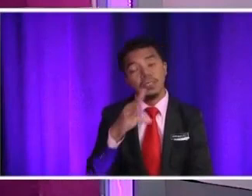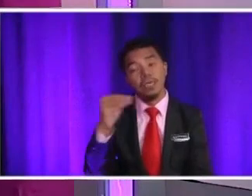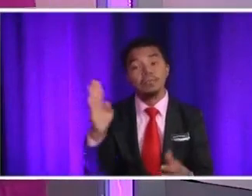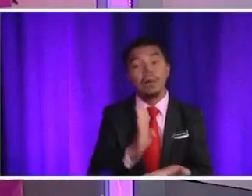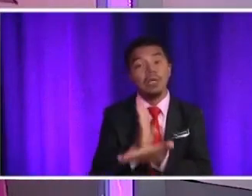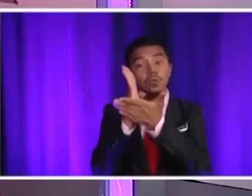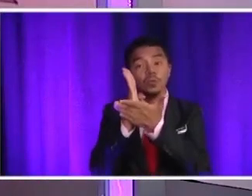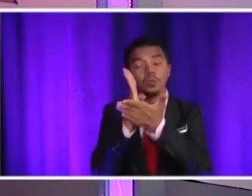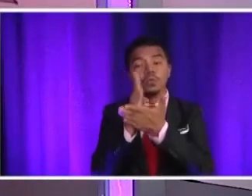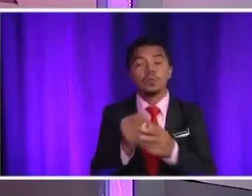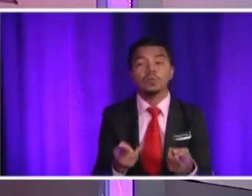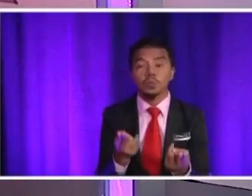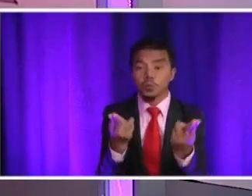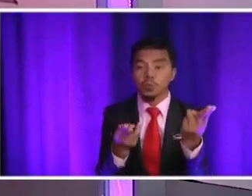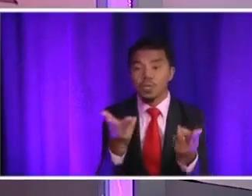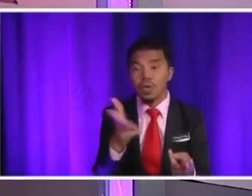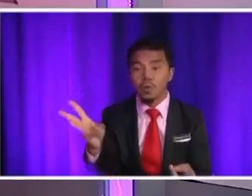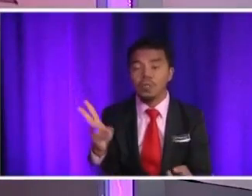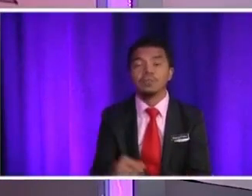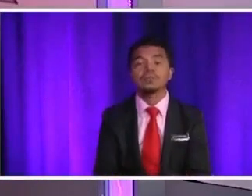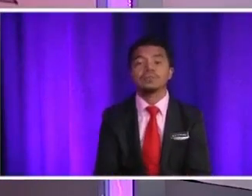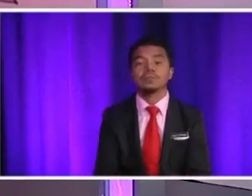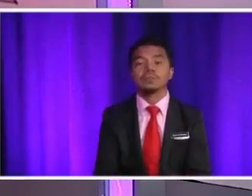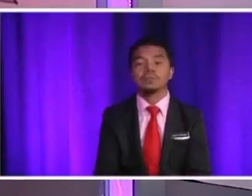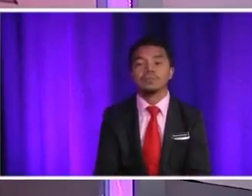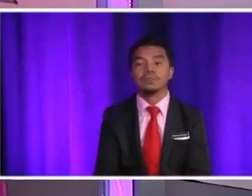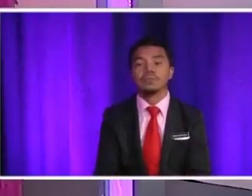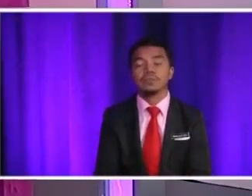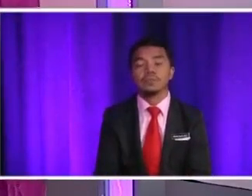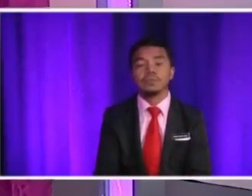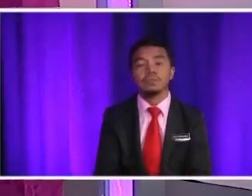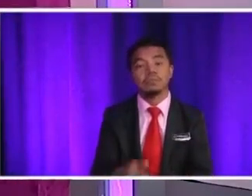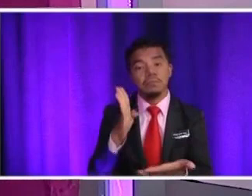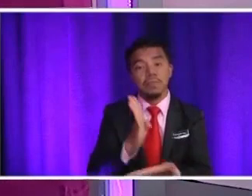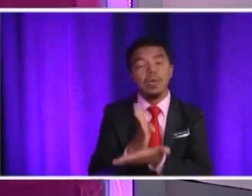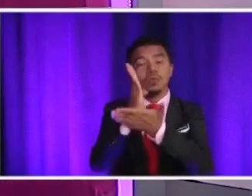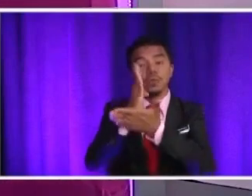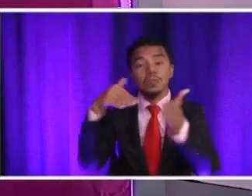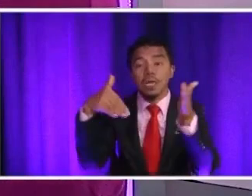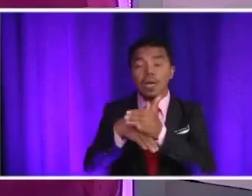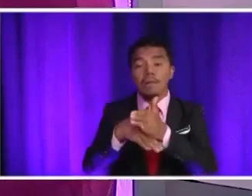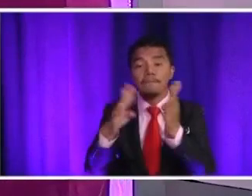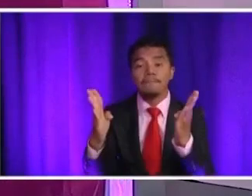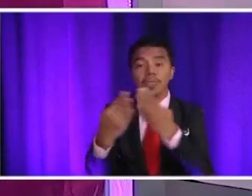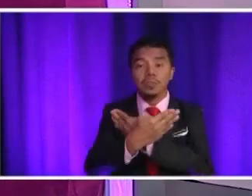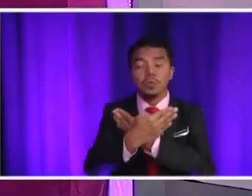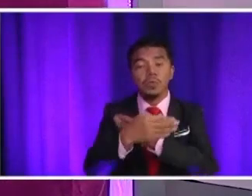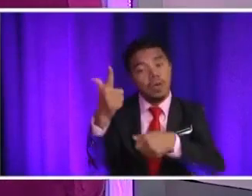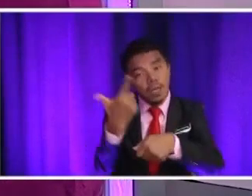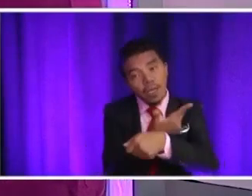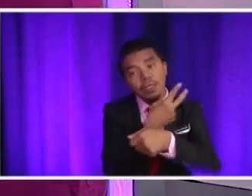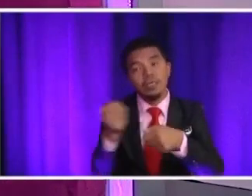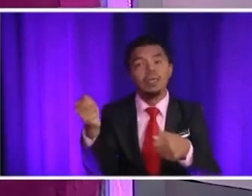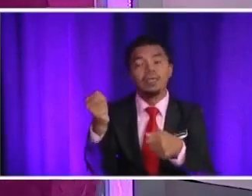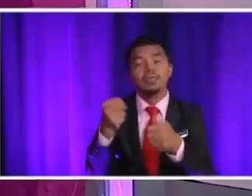Contohnya agensi dari segi bentuk, dalam bentuk latihan dan pengurusan, agensi dalam bentuk pembiayaan, agensi yang membantu dari segi